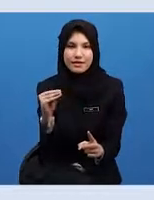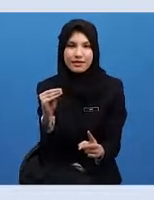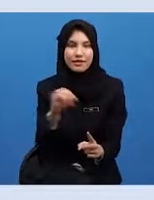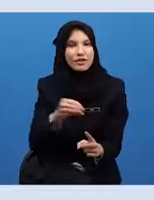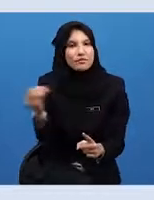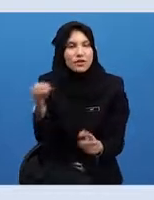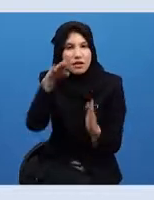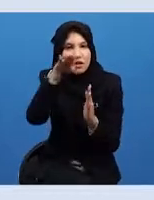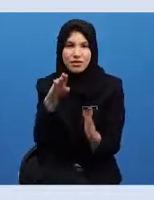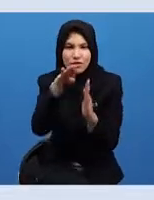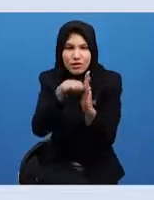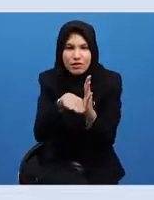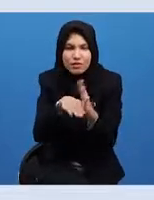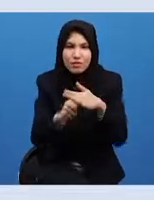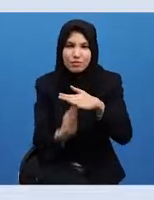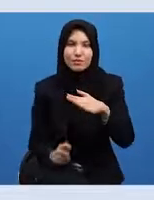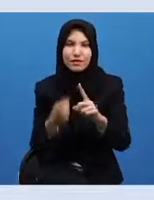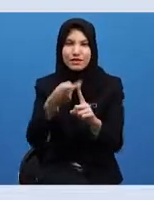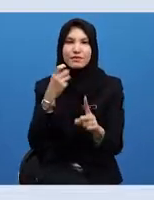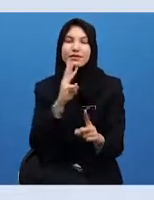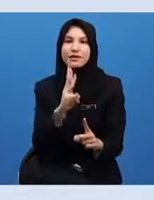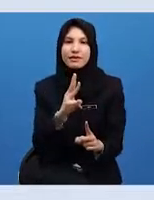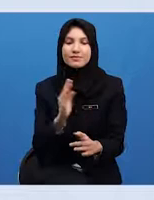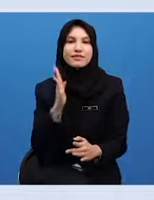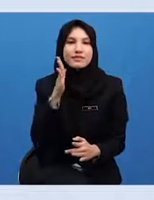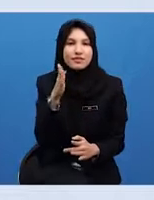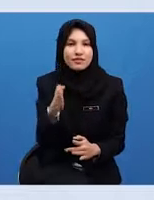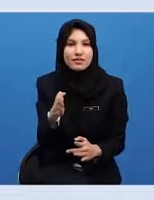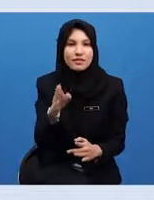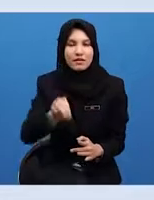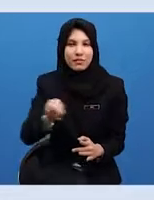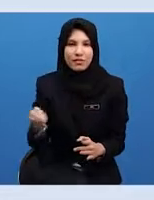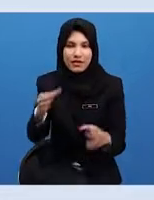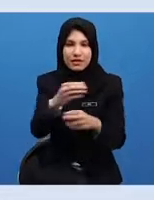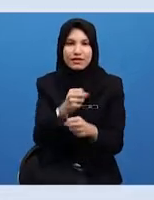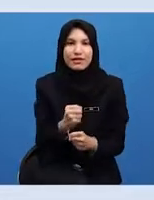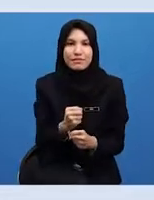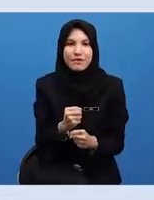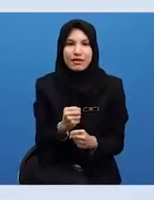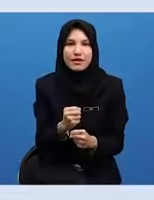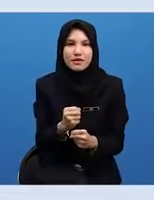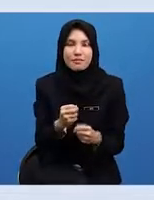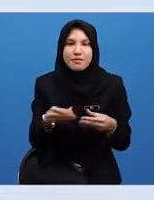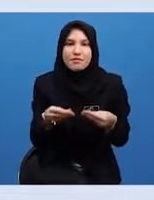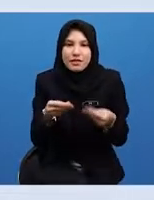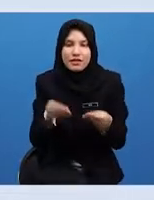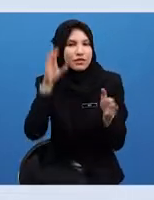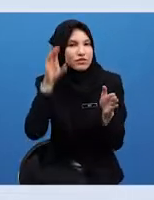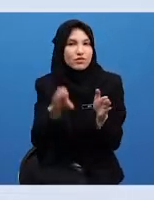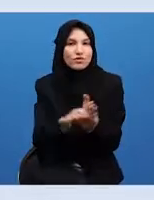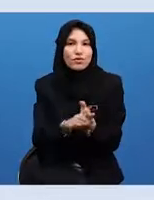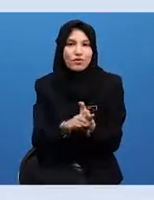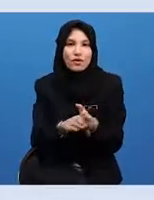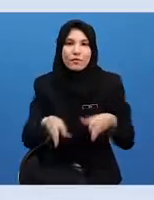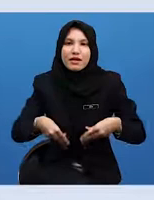yang kurang tumpat daripada air. Seterusnya, murid akan dapat menjelas dengan contoh